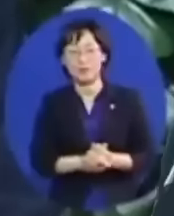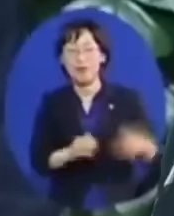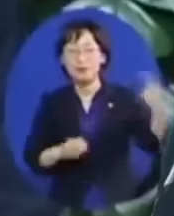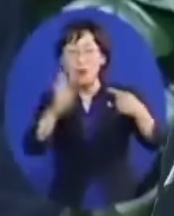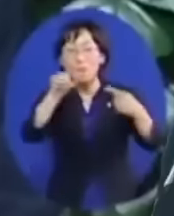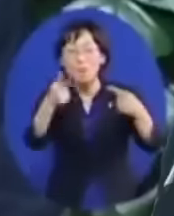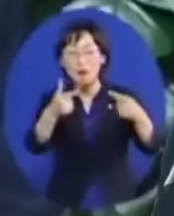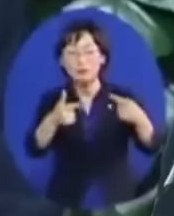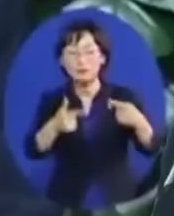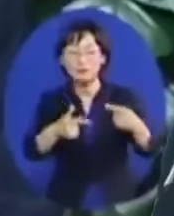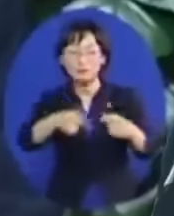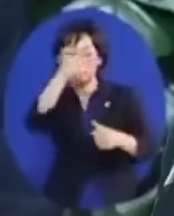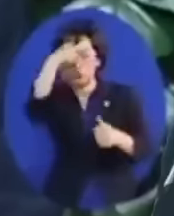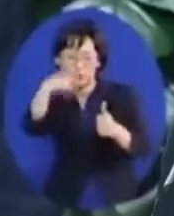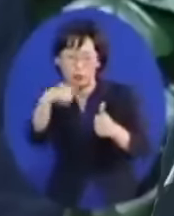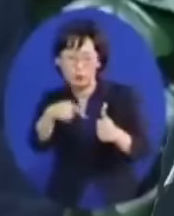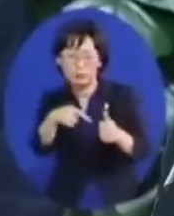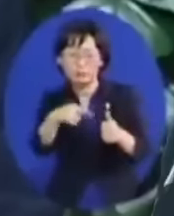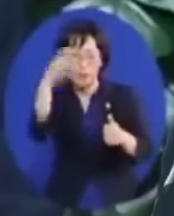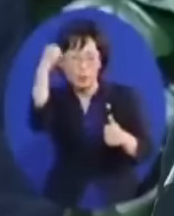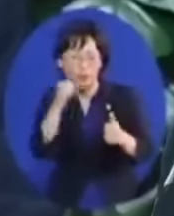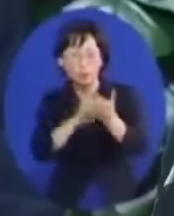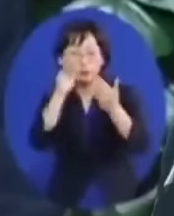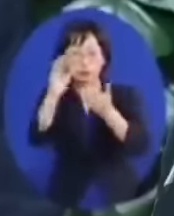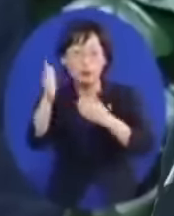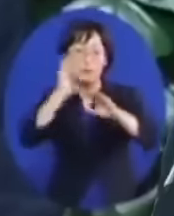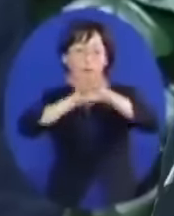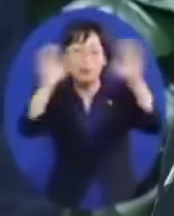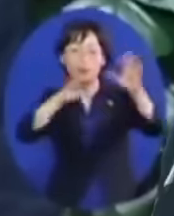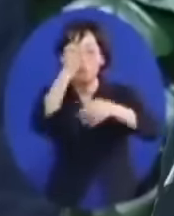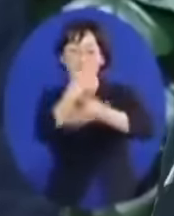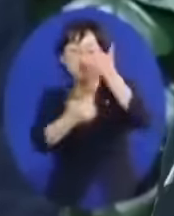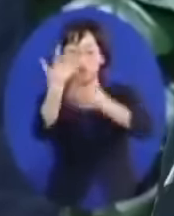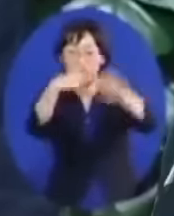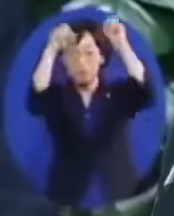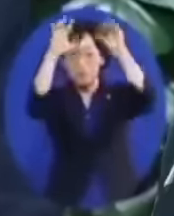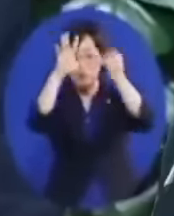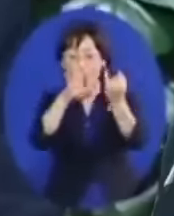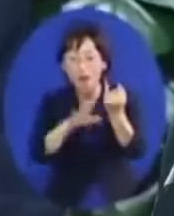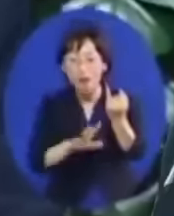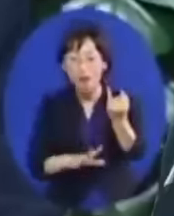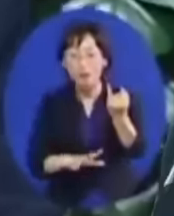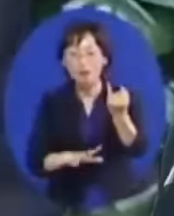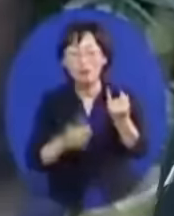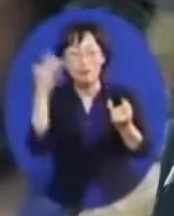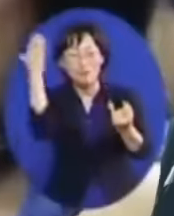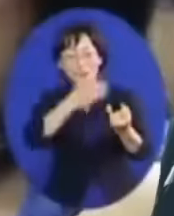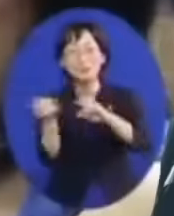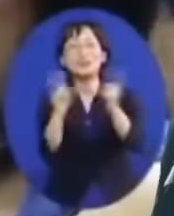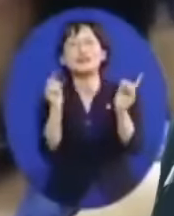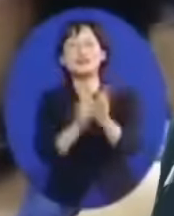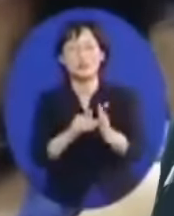1000번을 주기도문을 외우고 나니까 하늘에서 불이 내려오더니만 깨끗이 나버렸어요.